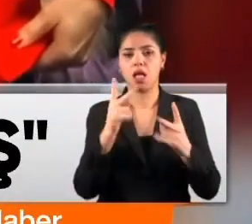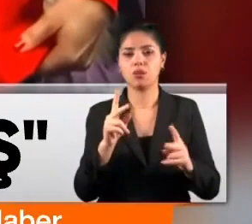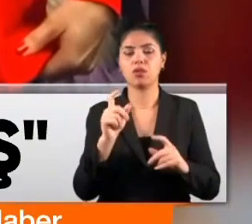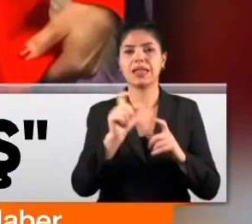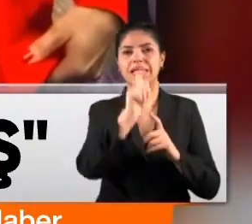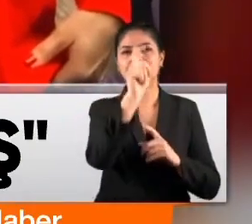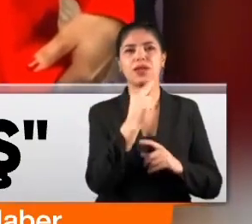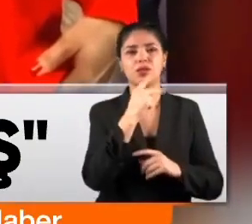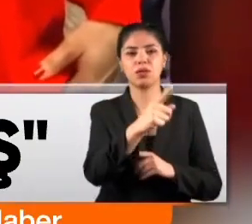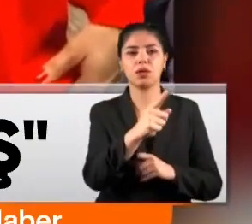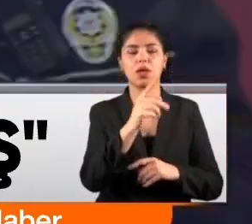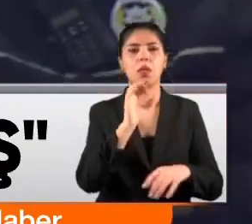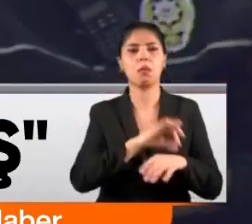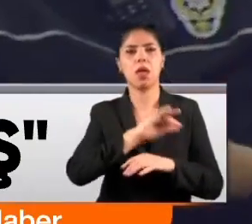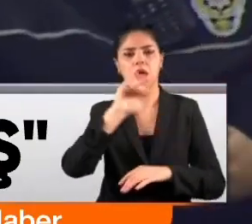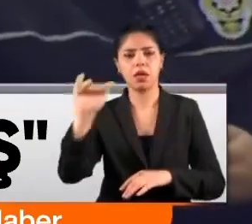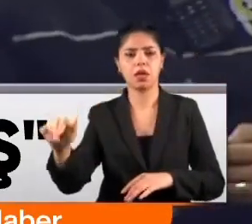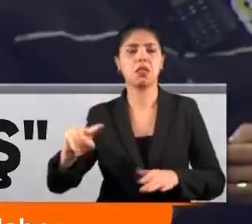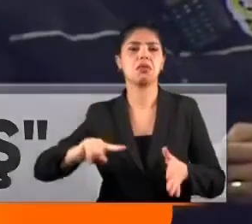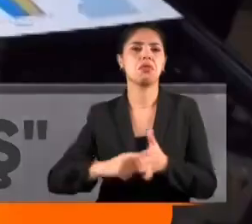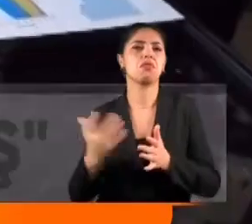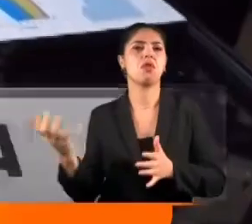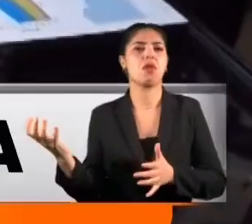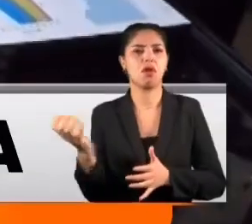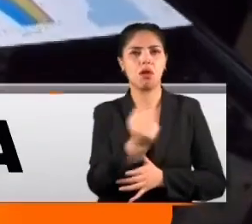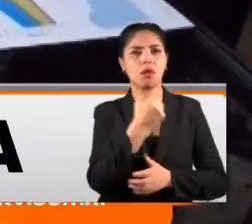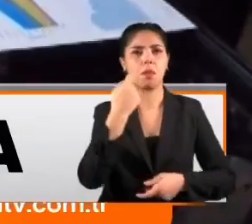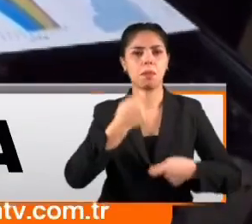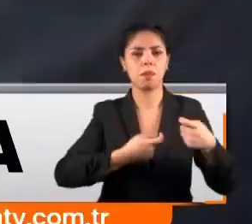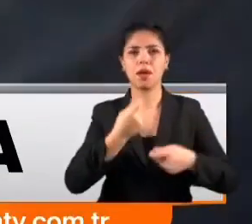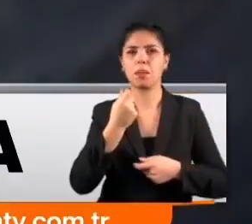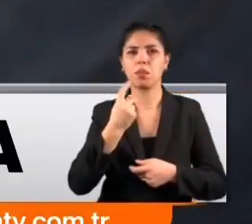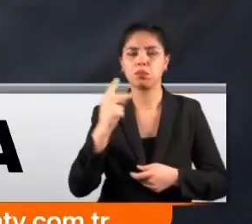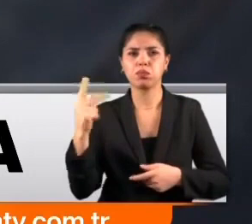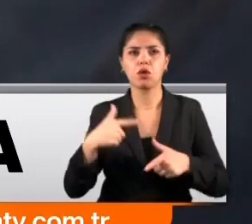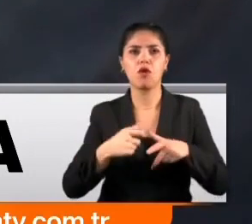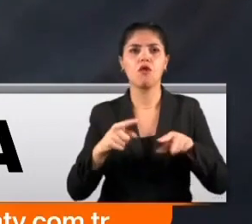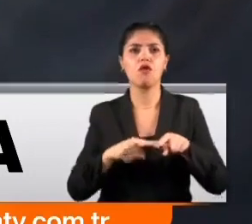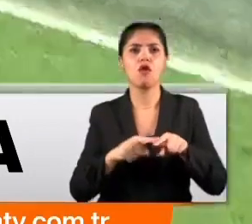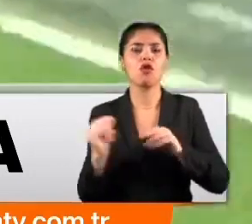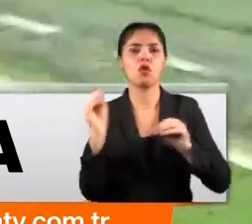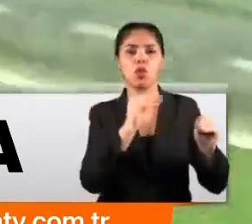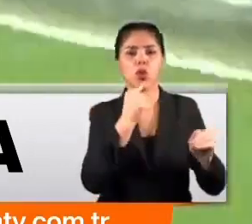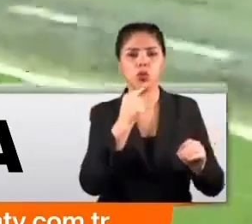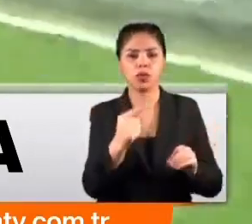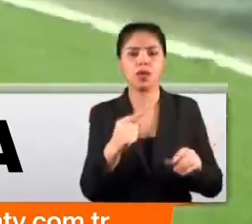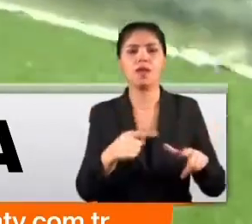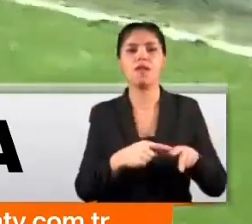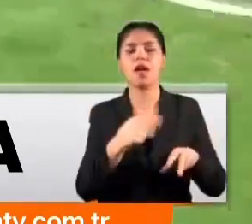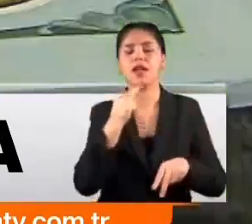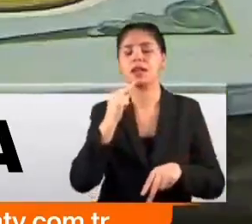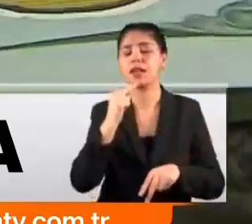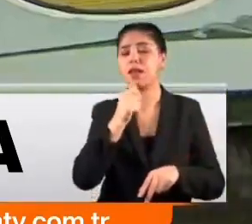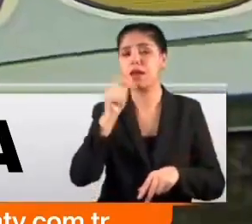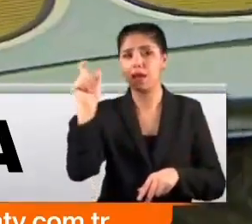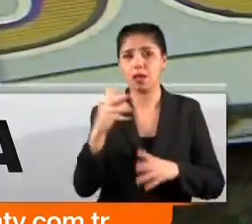Seçil Erzan'ın oldu bittiye getirerek Terim'den imza aldığını ve bankadaki parasını fona aktardığını söyledi. Fatih Terim'in kayıp parasının